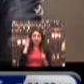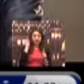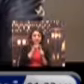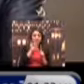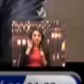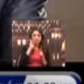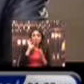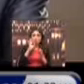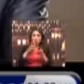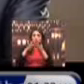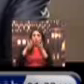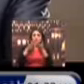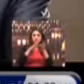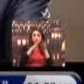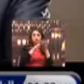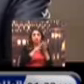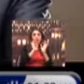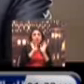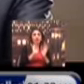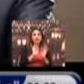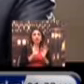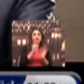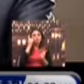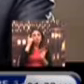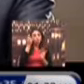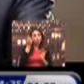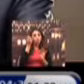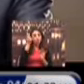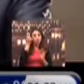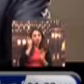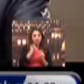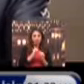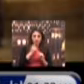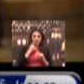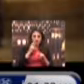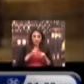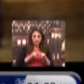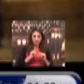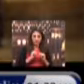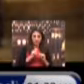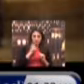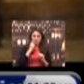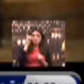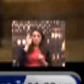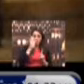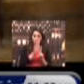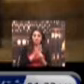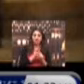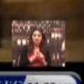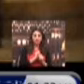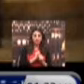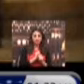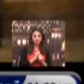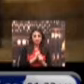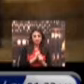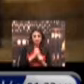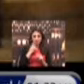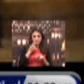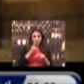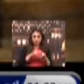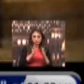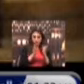اوصل اكون متخصص وواسع المجال. ربنا يوفقك والله. انت عامل كمان اختراع خاص